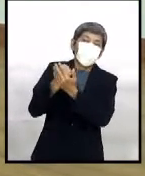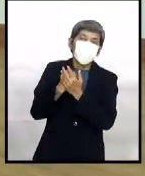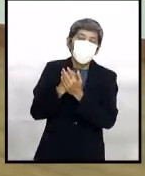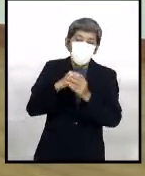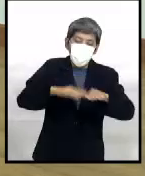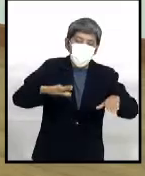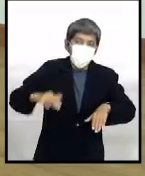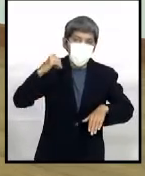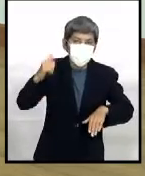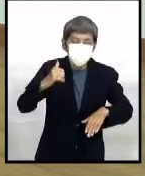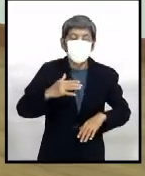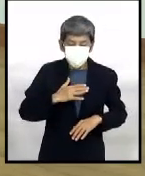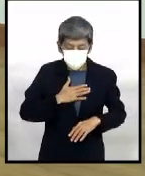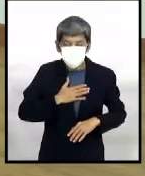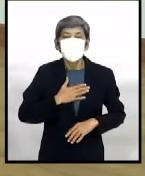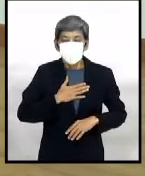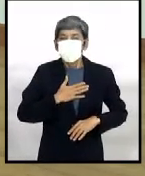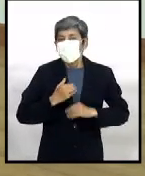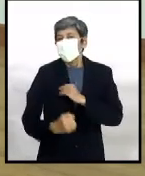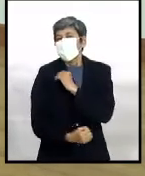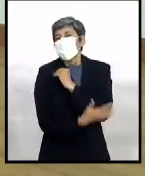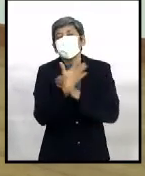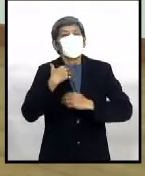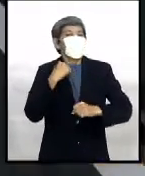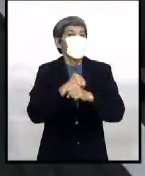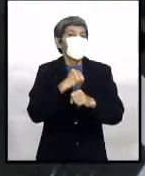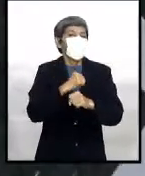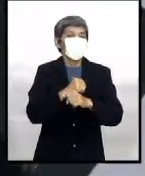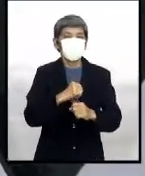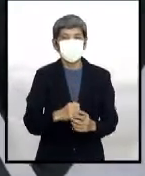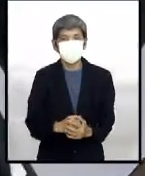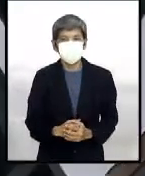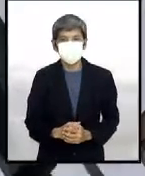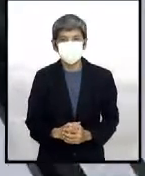เด็กๆผมว่าอย่างนั้นนะเพราะผมเลยมีโอกาสได้ทำ